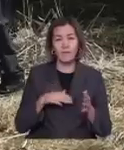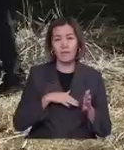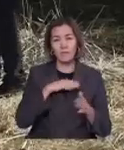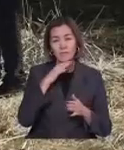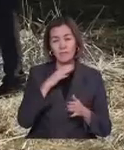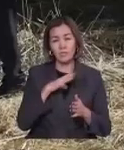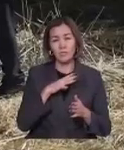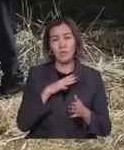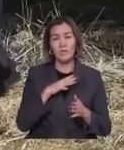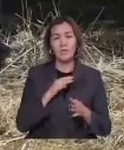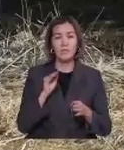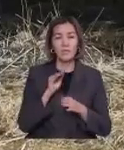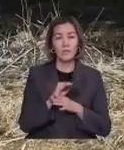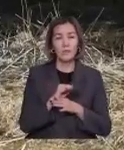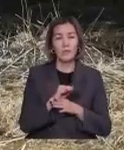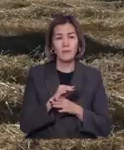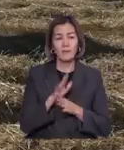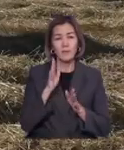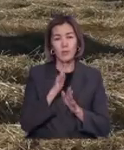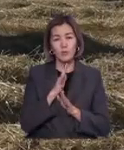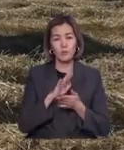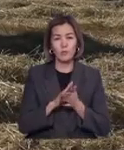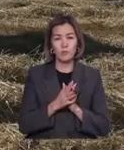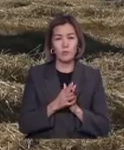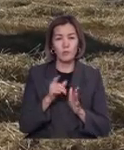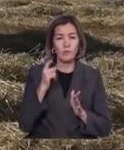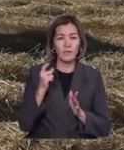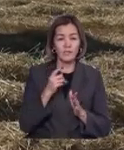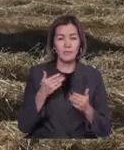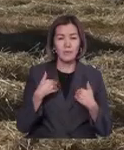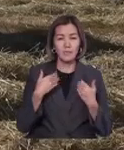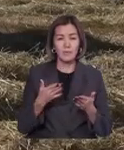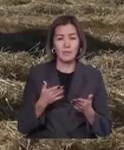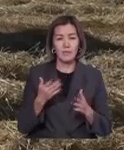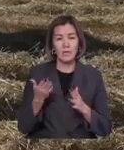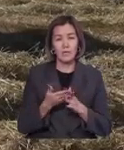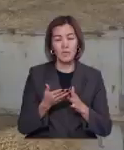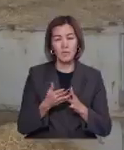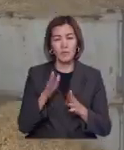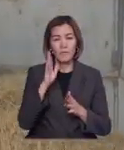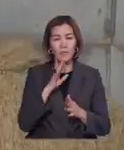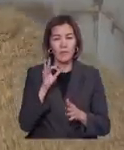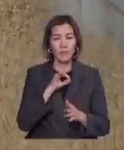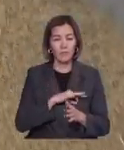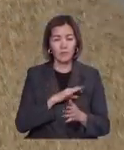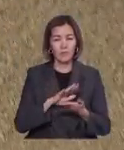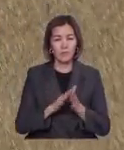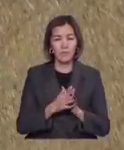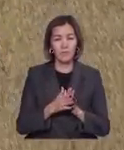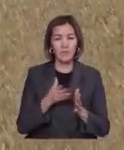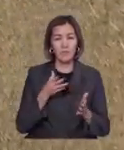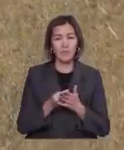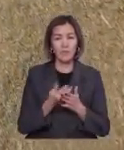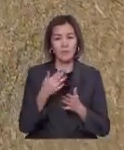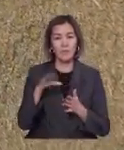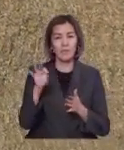достаточном количестве. В дополнение к благоприятным природным условиям, крестьянам были предоставлены льготы на водопользование, согласно которых они оплачивали